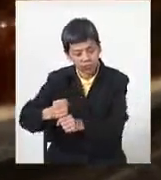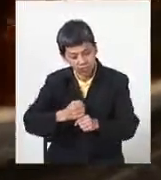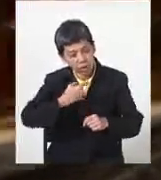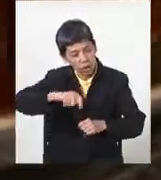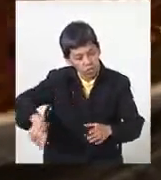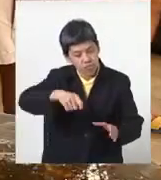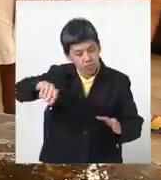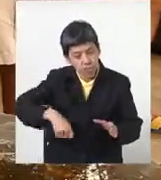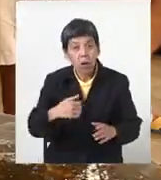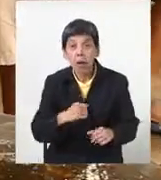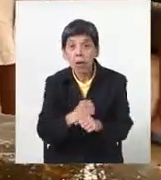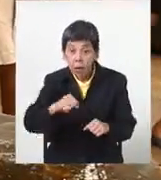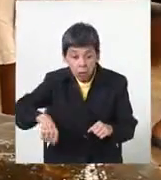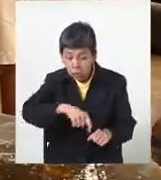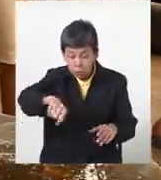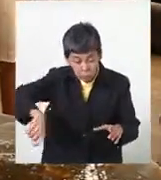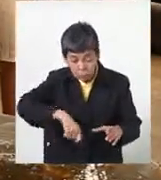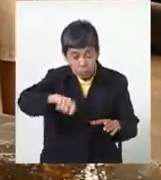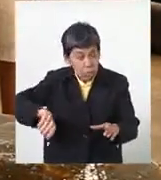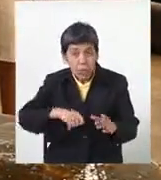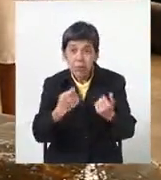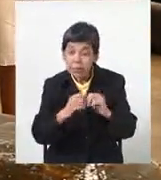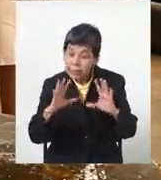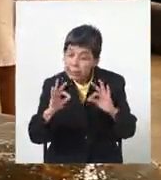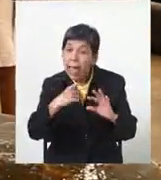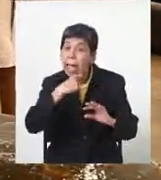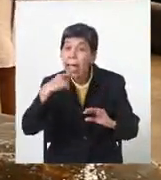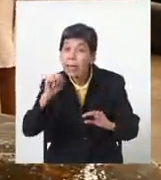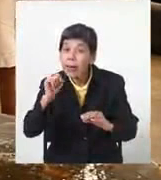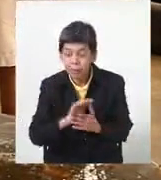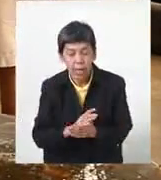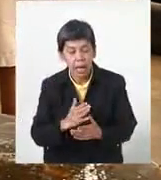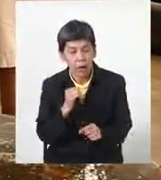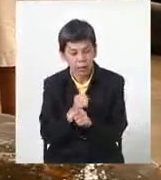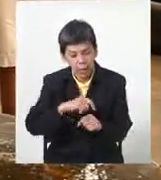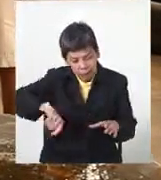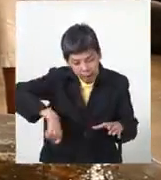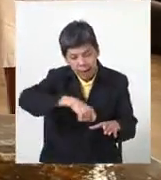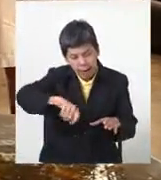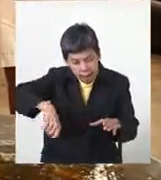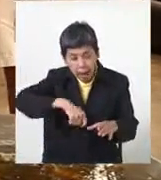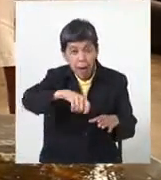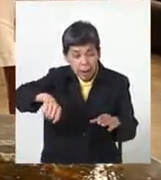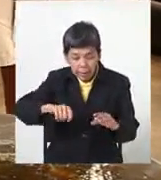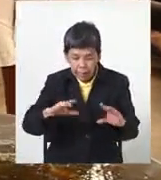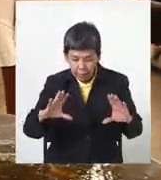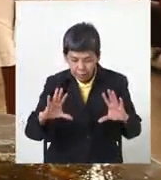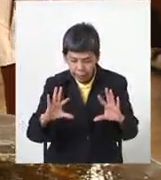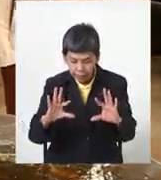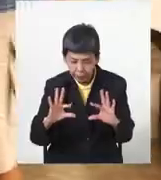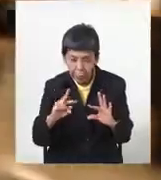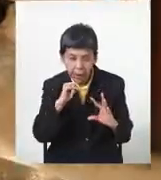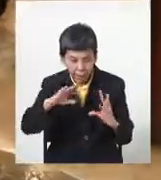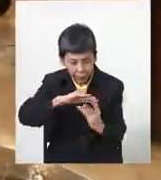คงตึ่งอนุรักษณ์อันนี้เราเคี่ยวจนกระทั่งมันเป็นมันแห้งใช่่มั้ครับก็คือตรงนี้ต้องตีจนเรียกว่ามันเริ่มที่